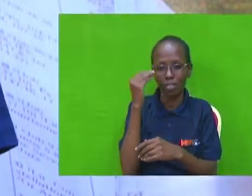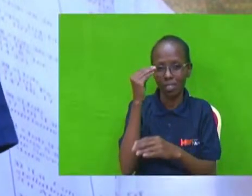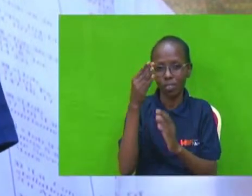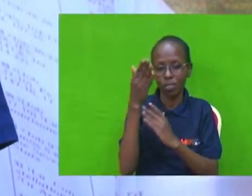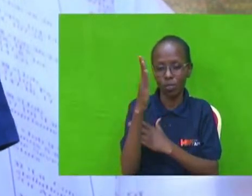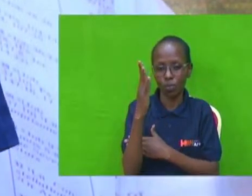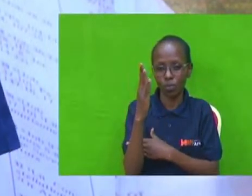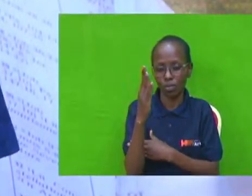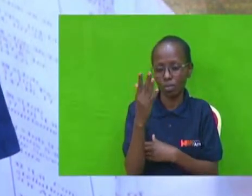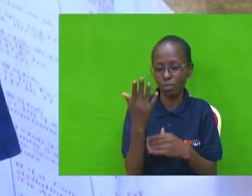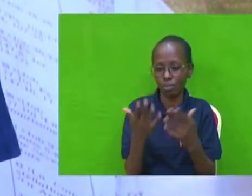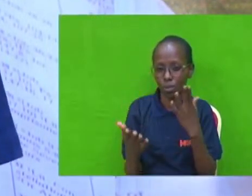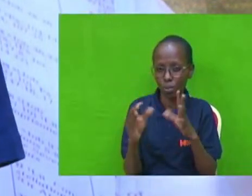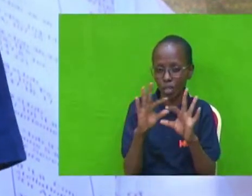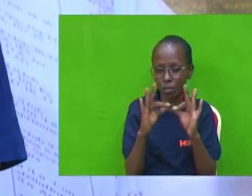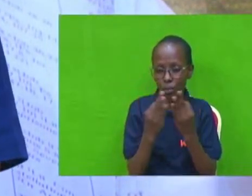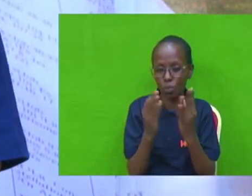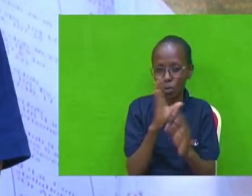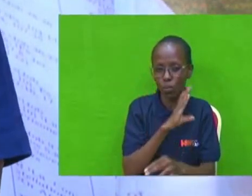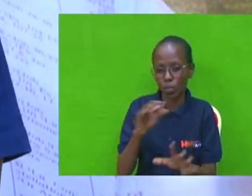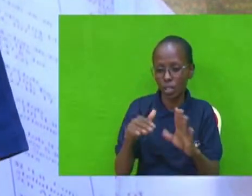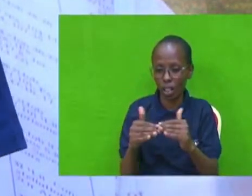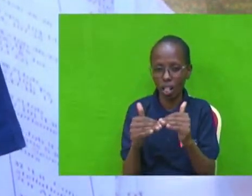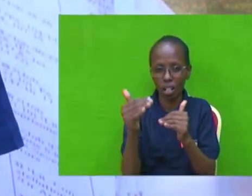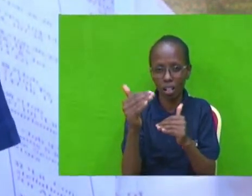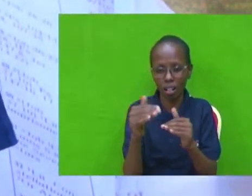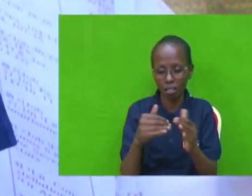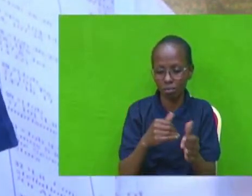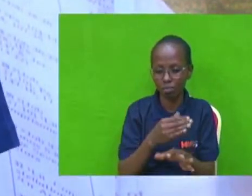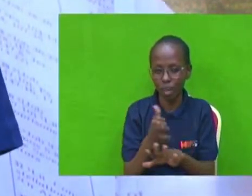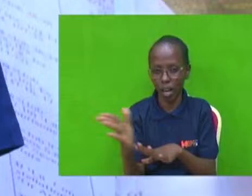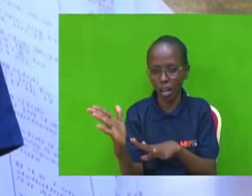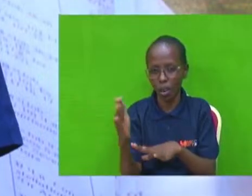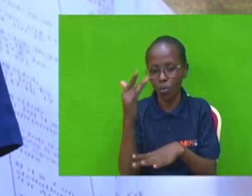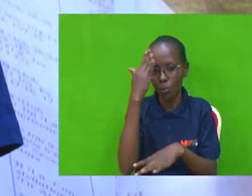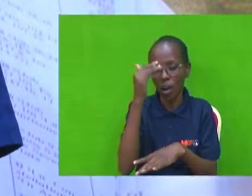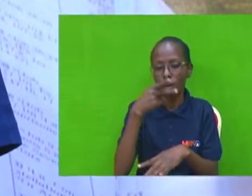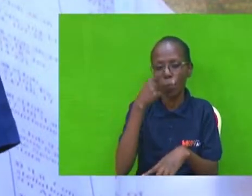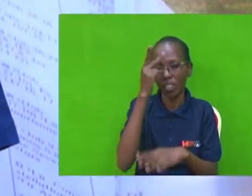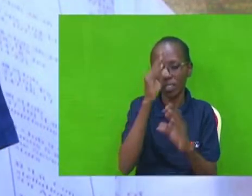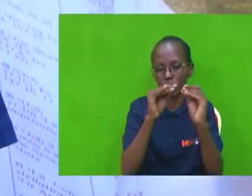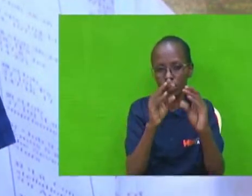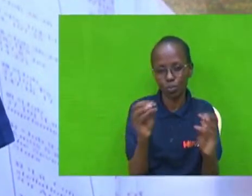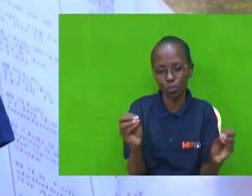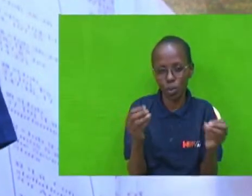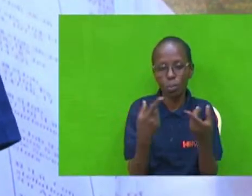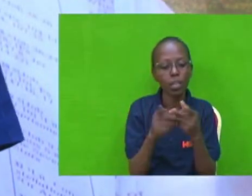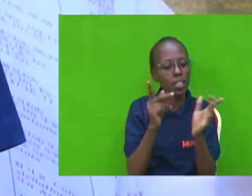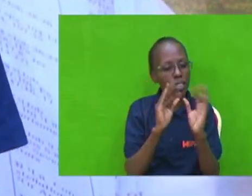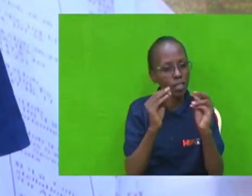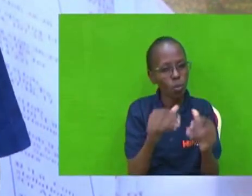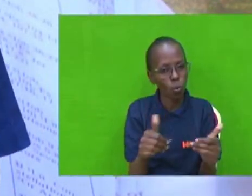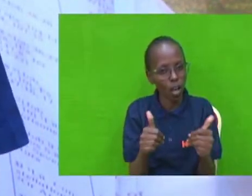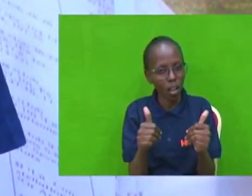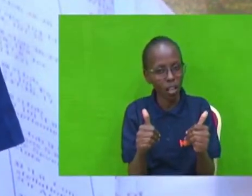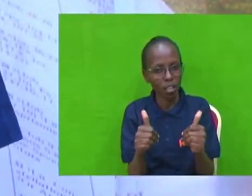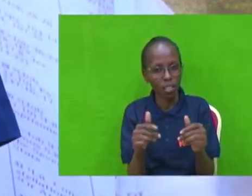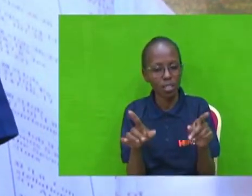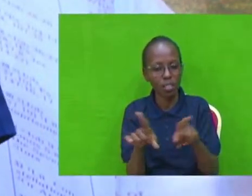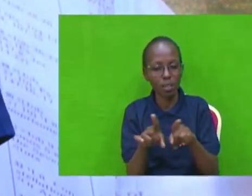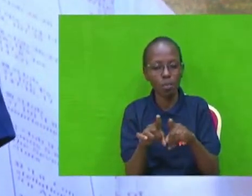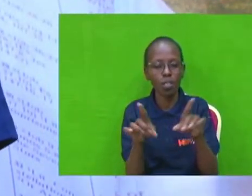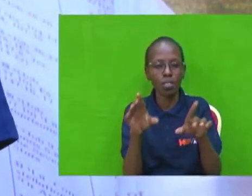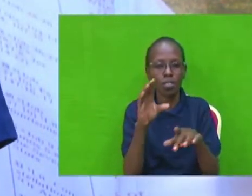hata watoto wake katika familia za Ukristo. Lakini kule mbeleni akawa ameacha njia. Kwa hiyo si mzazi ya kufundisha, mzazi alimfundisha. Hata ukichukua Rehoboamu mtoto wa